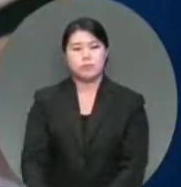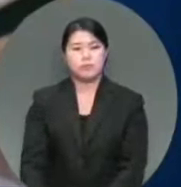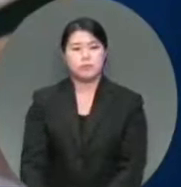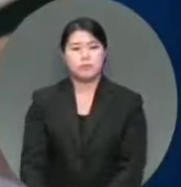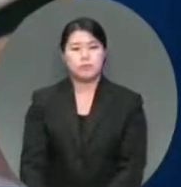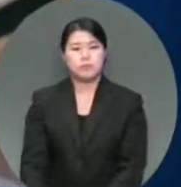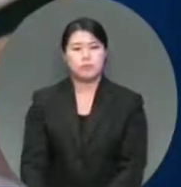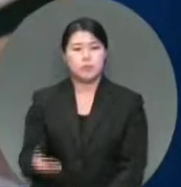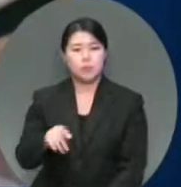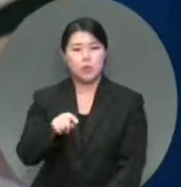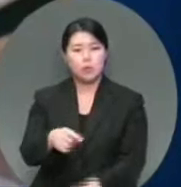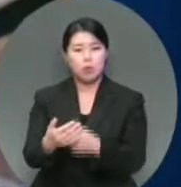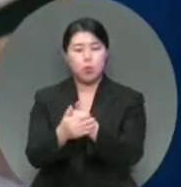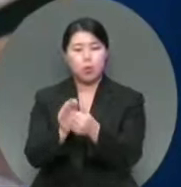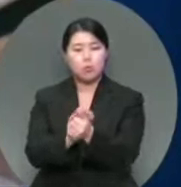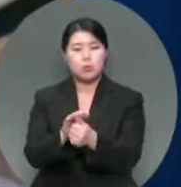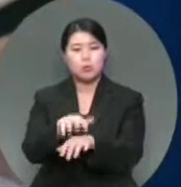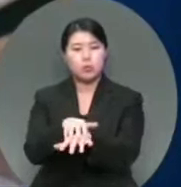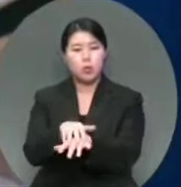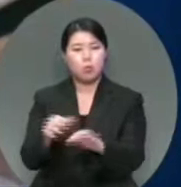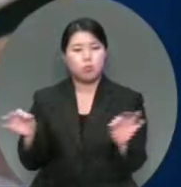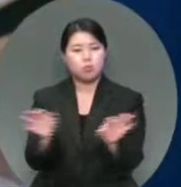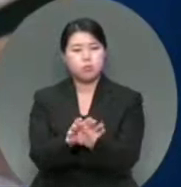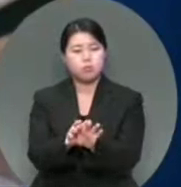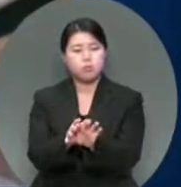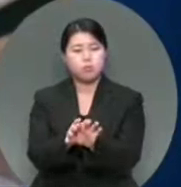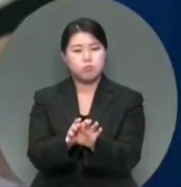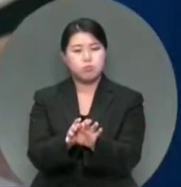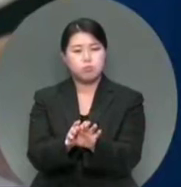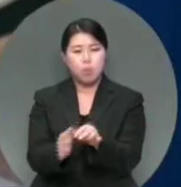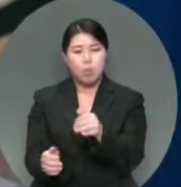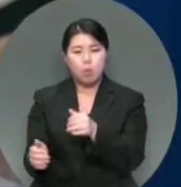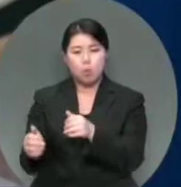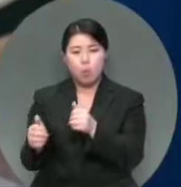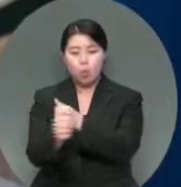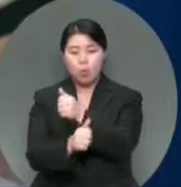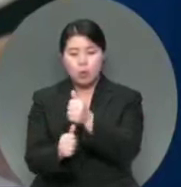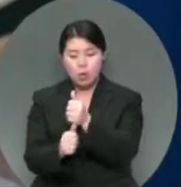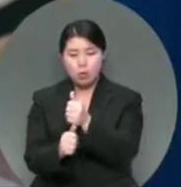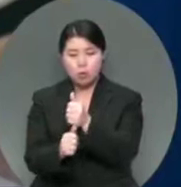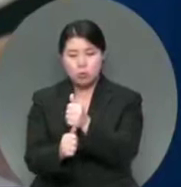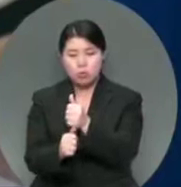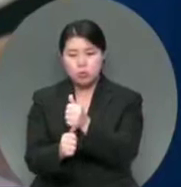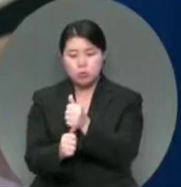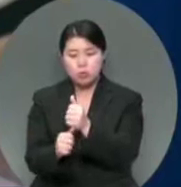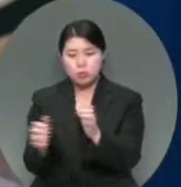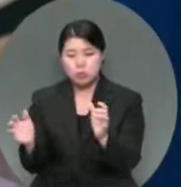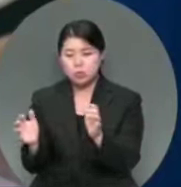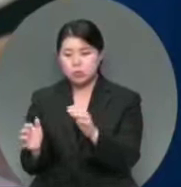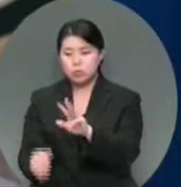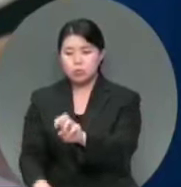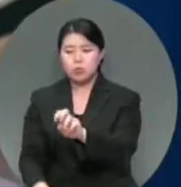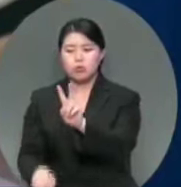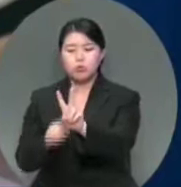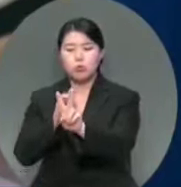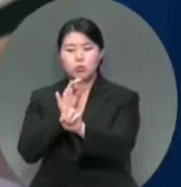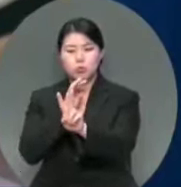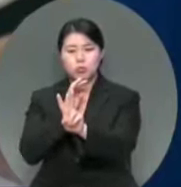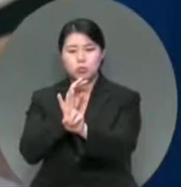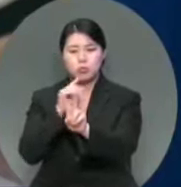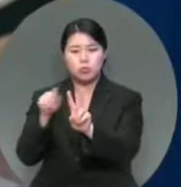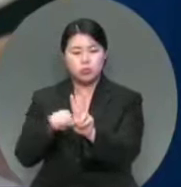이 협의체를 다 없애버리면서 위원이 32명으로 축소가 됐습니다. 그러면서 그